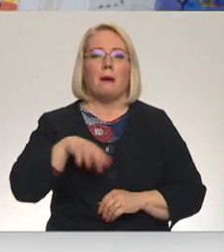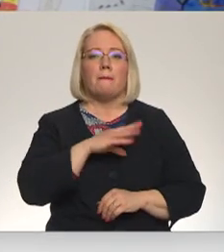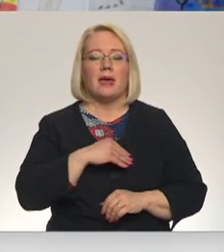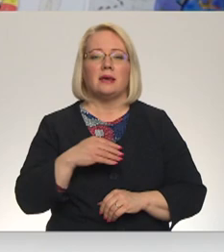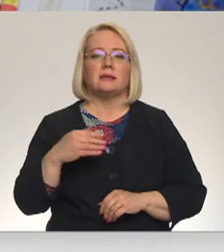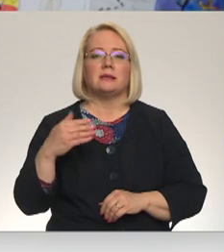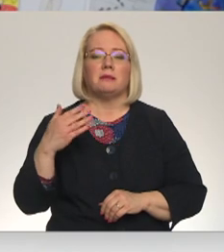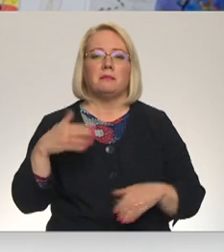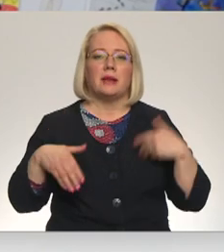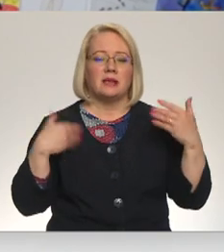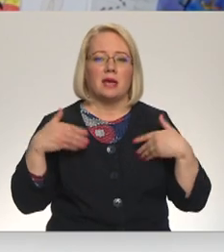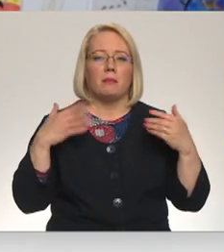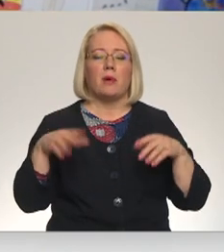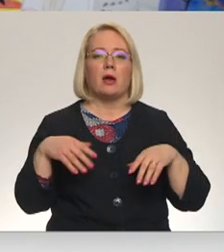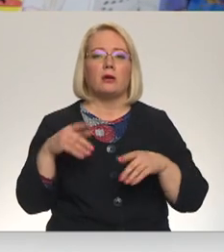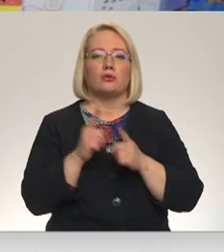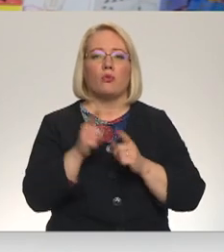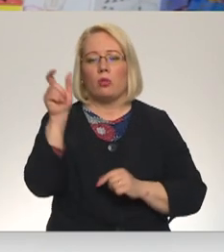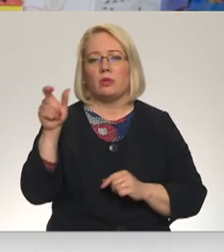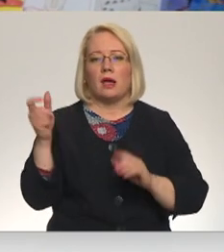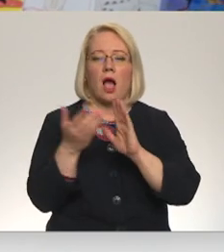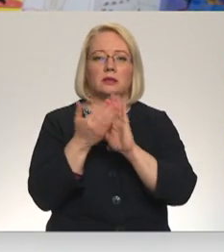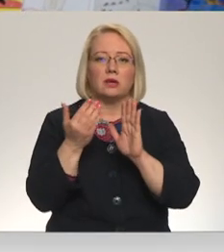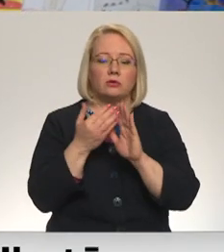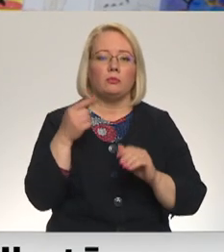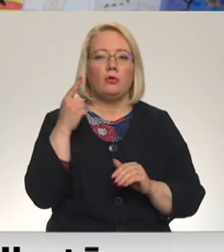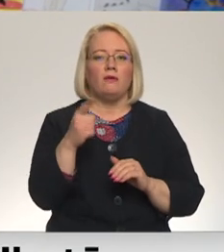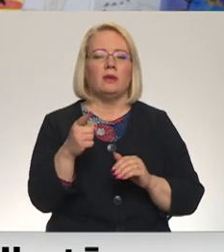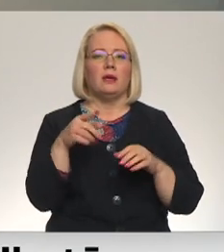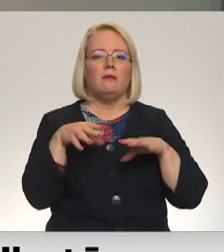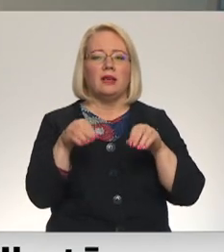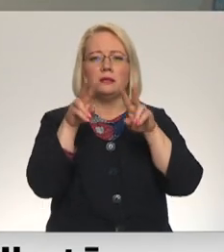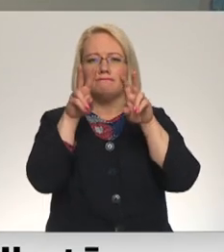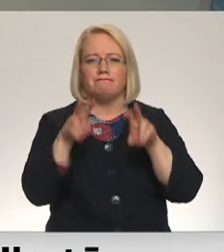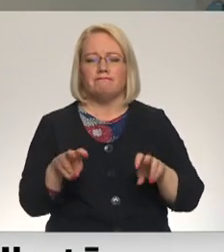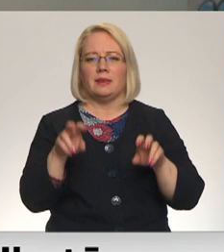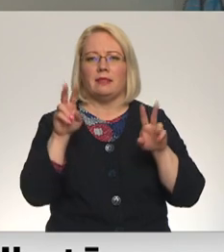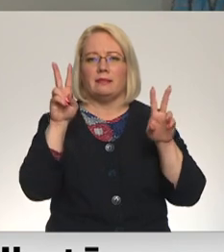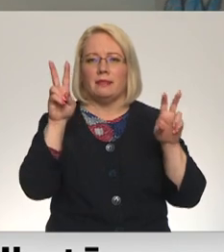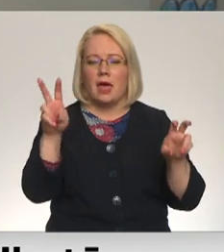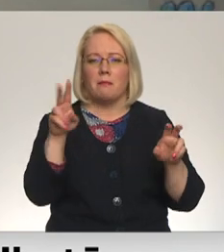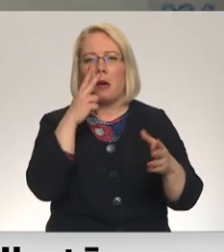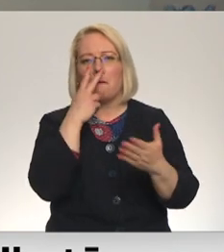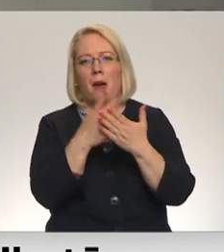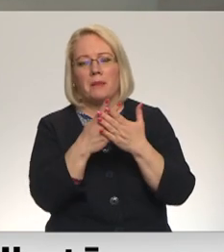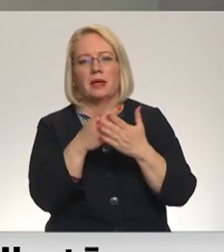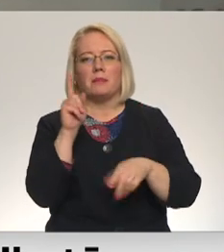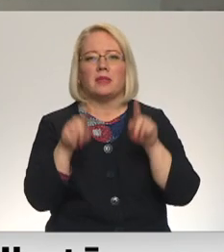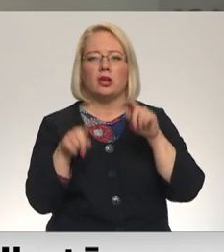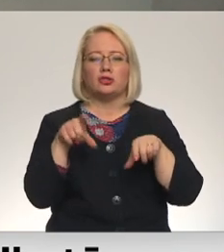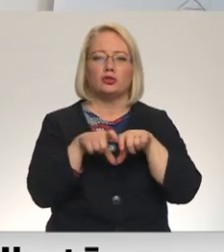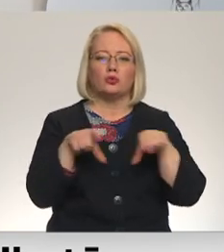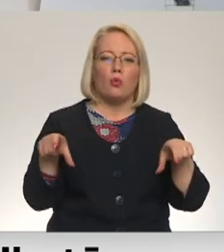skolotāju atsaucību, jo viņi ir veikuši ļoti lielu izpēdi tēmā. Mēs pamanījām, ka dažas skolas